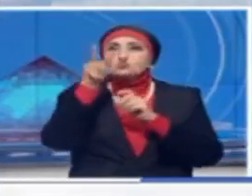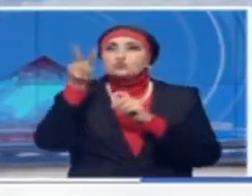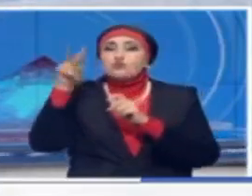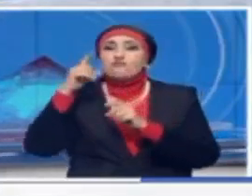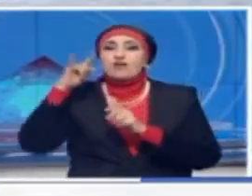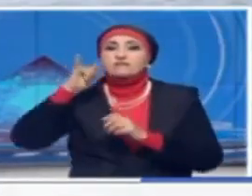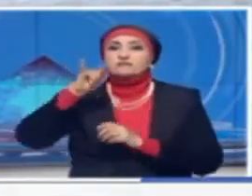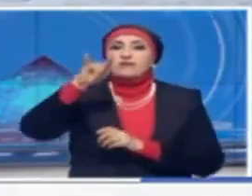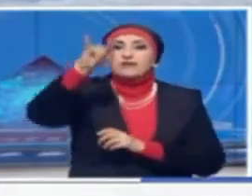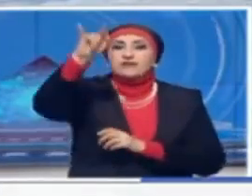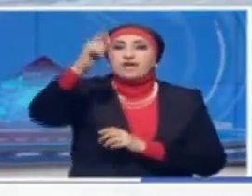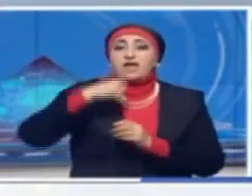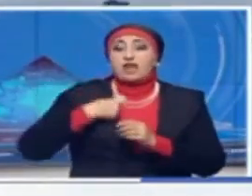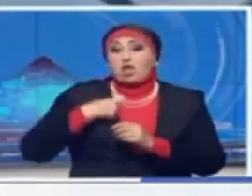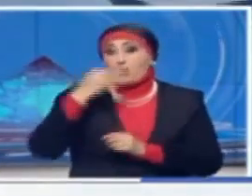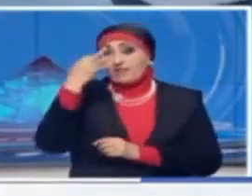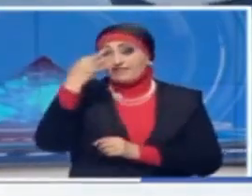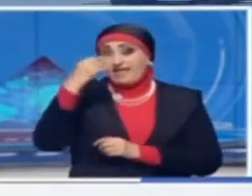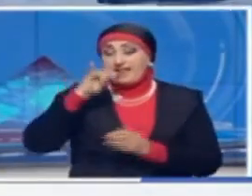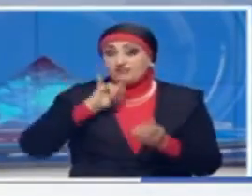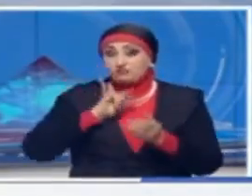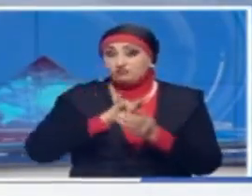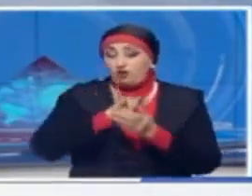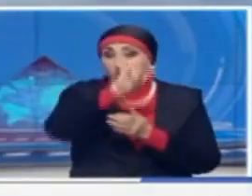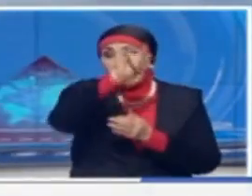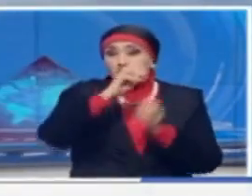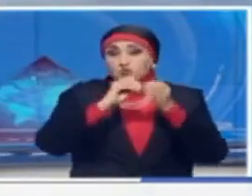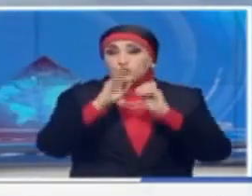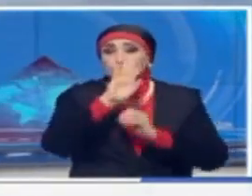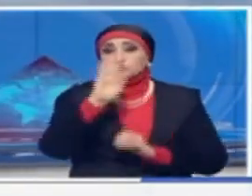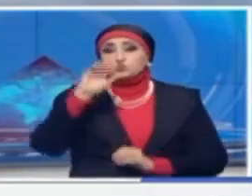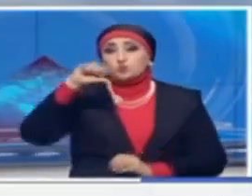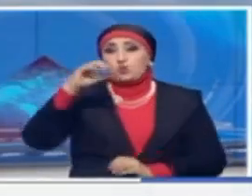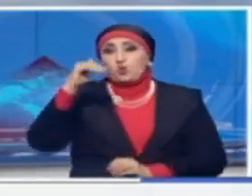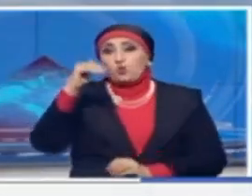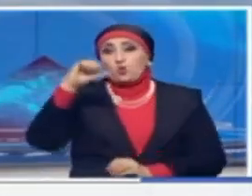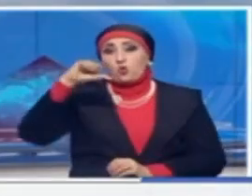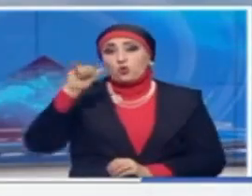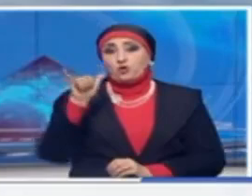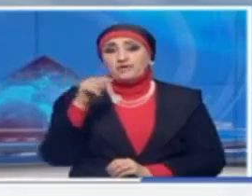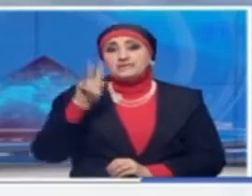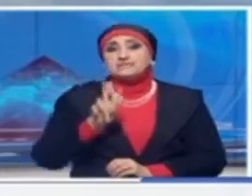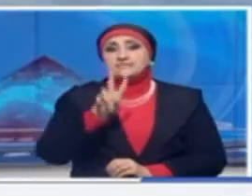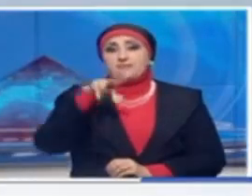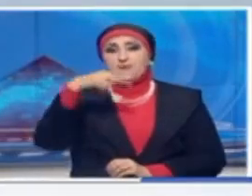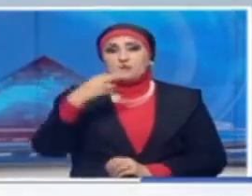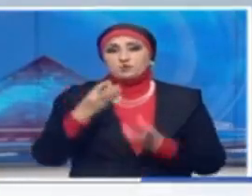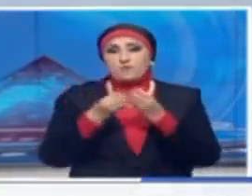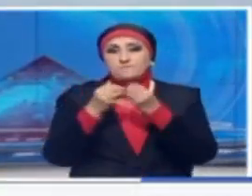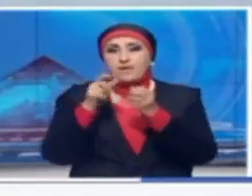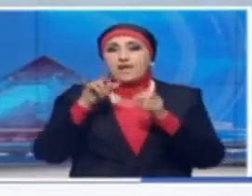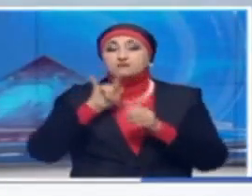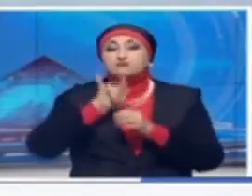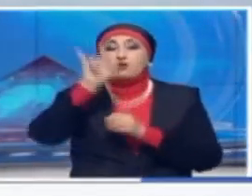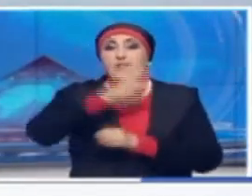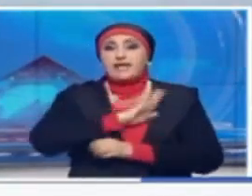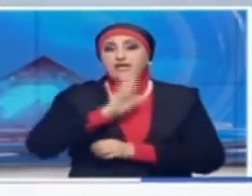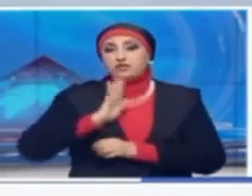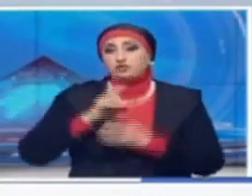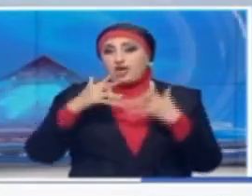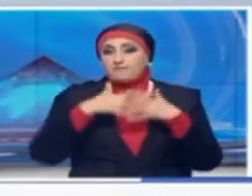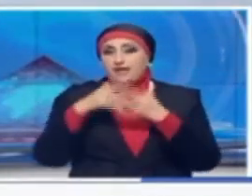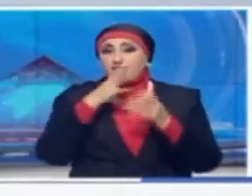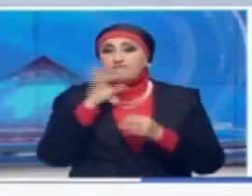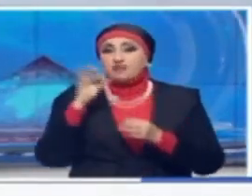وأوضحت أنها أرسلت 3 طائرات مقاتلة من طراز سوخوي 27 لمرافقة عدة طائرات عسكرية